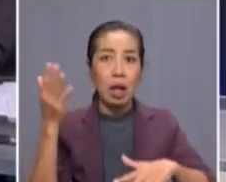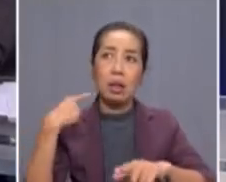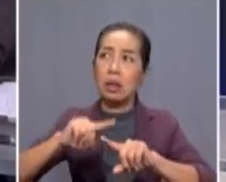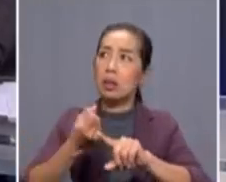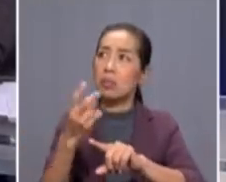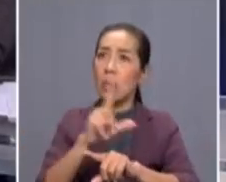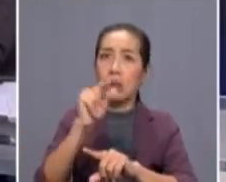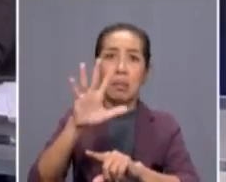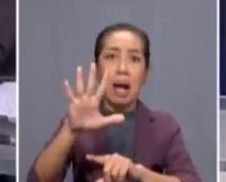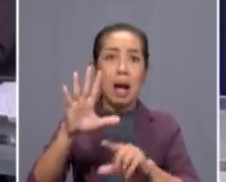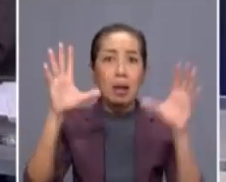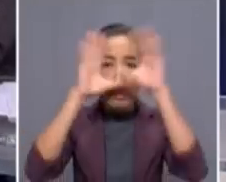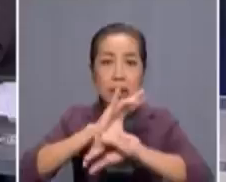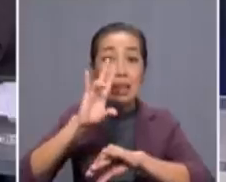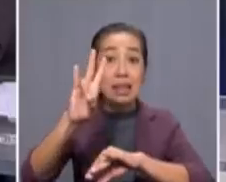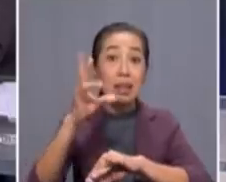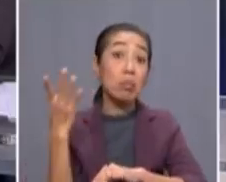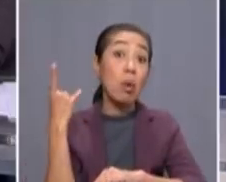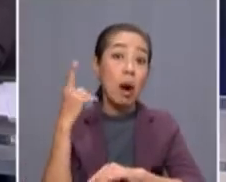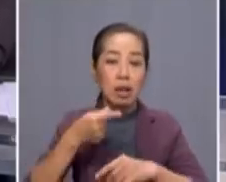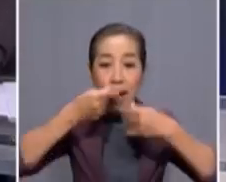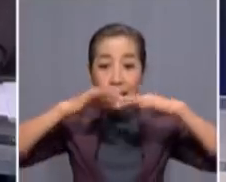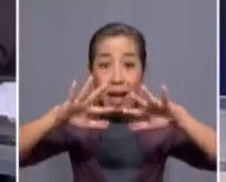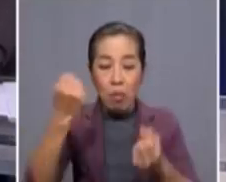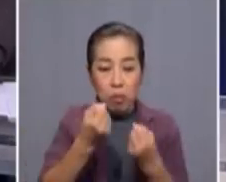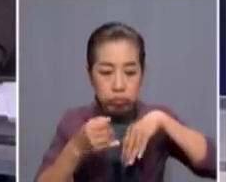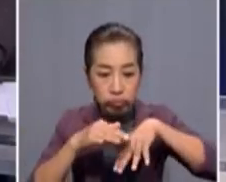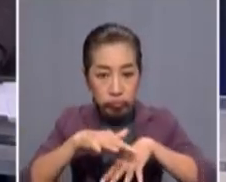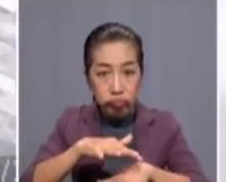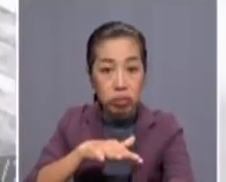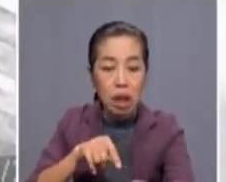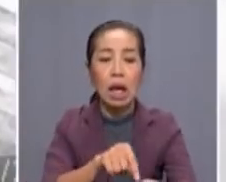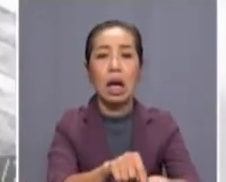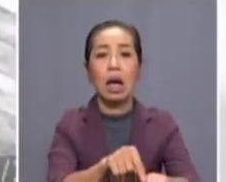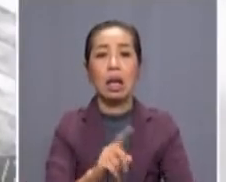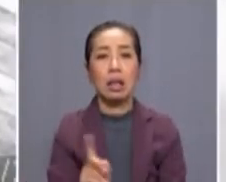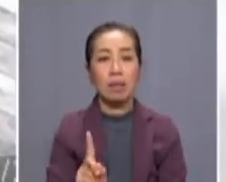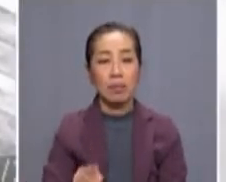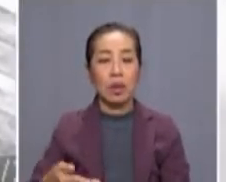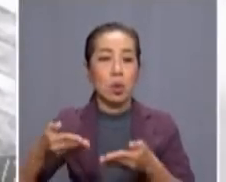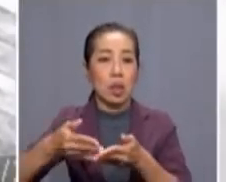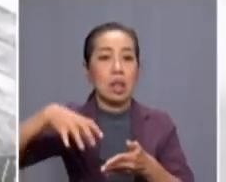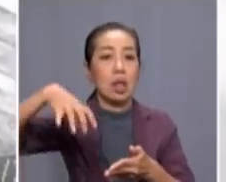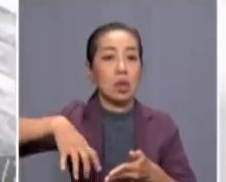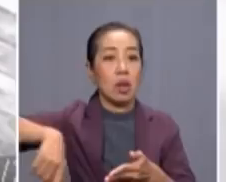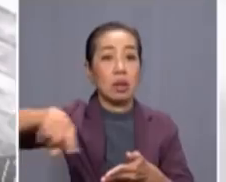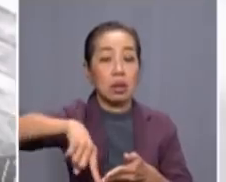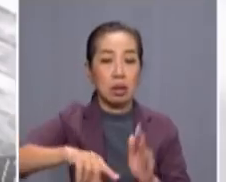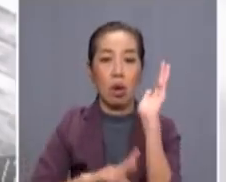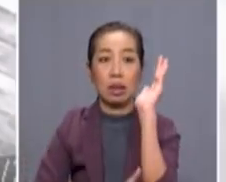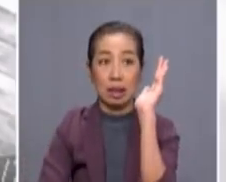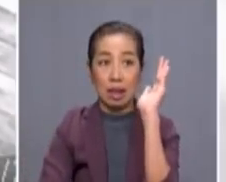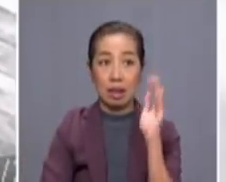คมนะคะประมาณทุ่มกว่าก็คือเมื่อวานที่ผ่านมานะคะทีนี้เนี่ยเหตุการณ์มันเกิดขึ้นที่ท่าเรือบ้านปากปล่นนะคะที่จังหวัดต